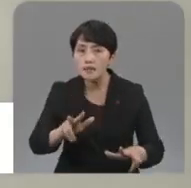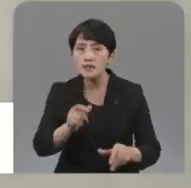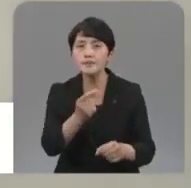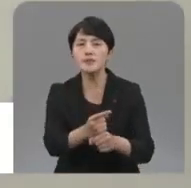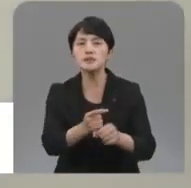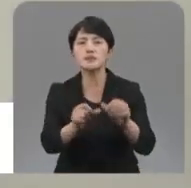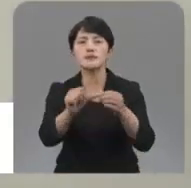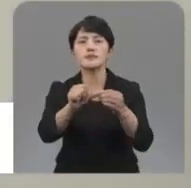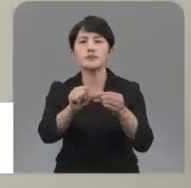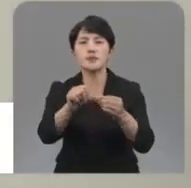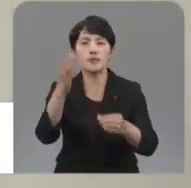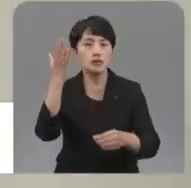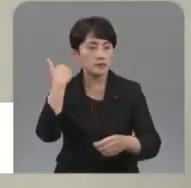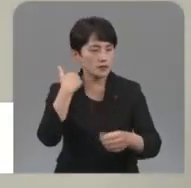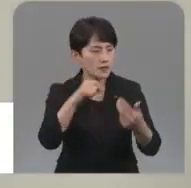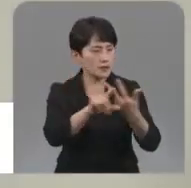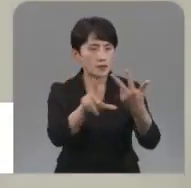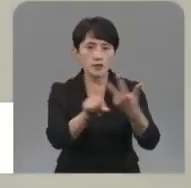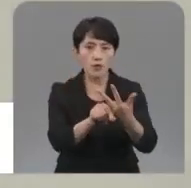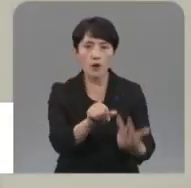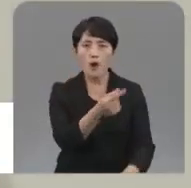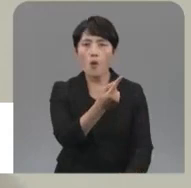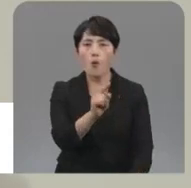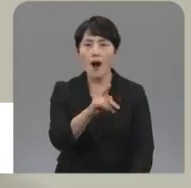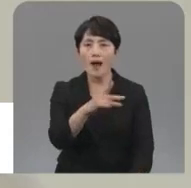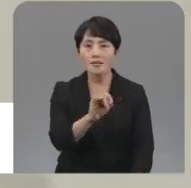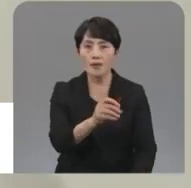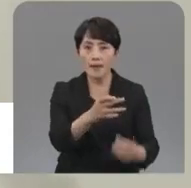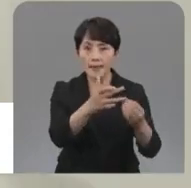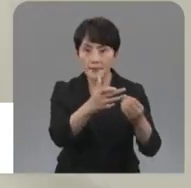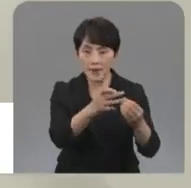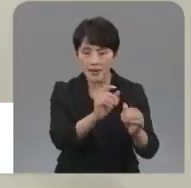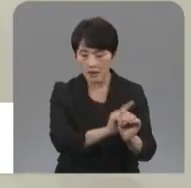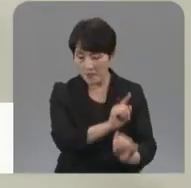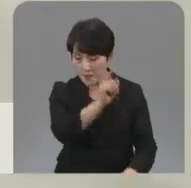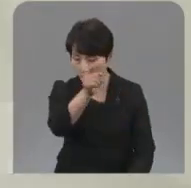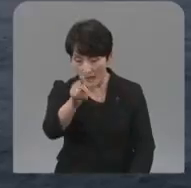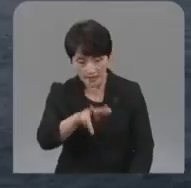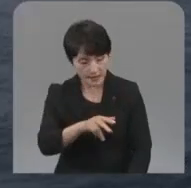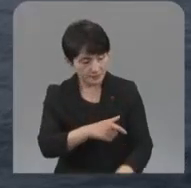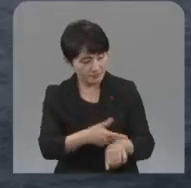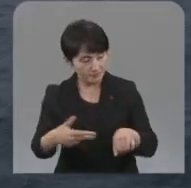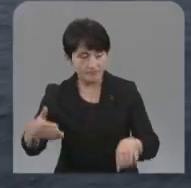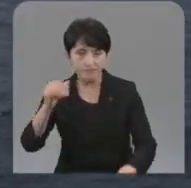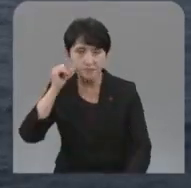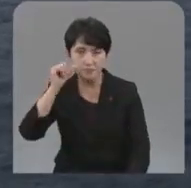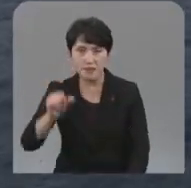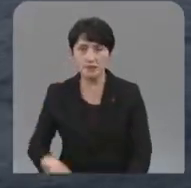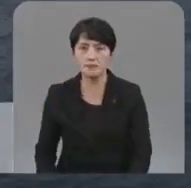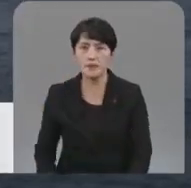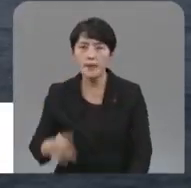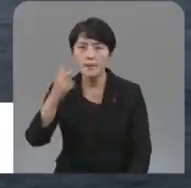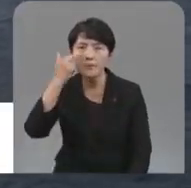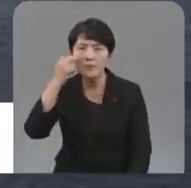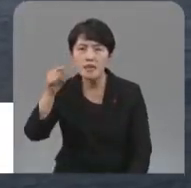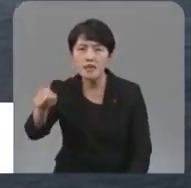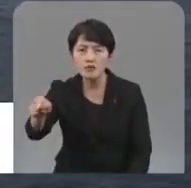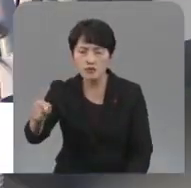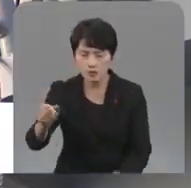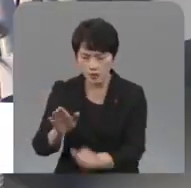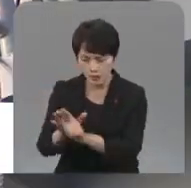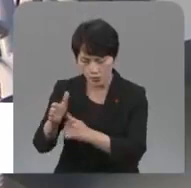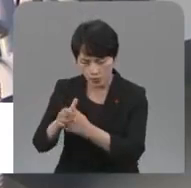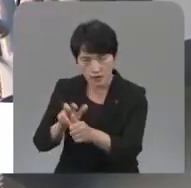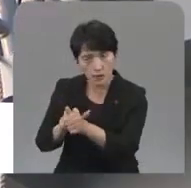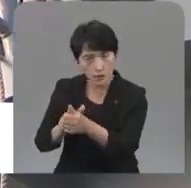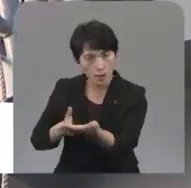5e tir d'un ICBM par Pyongyang en 2023 et du 1er depuis juillet date à laquelle le roi 18i avait été lancé seou